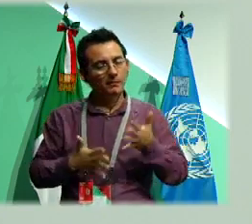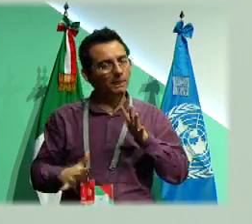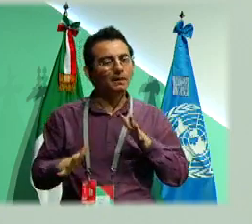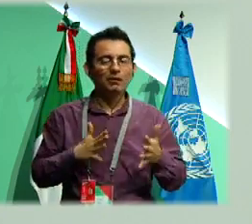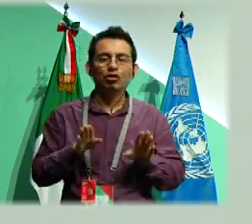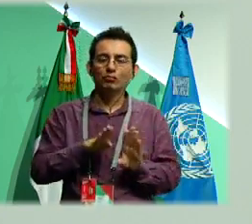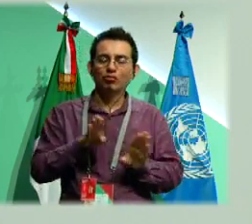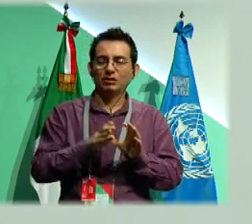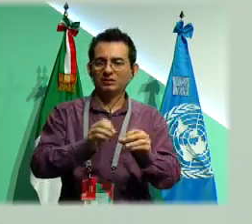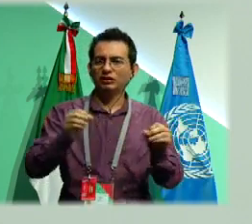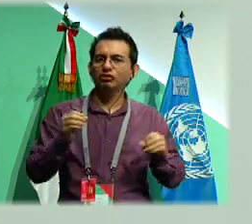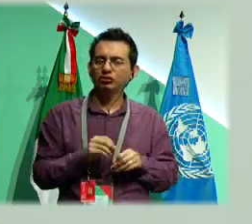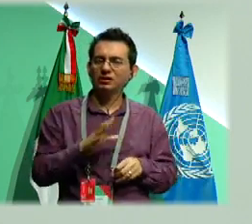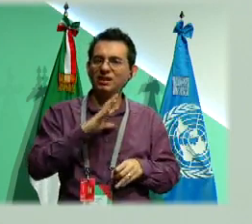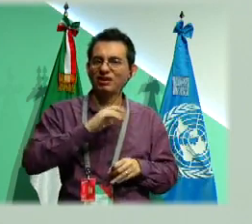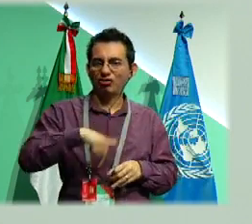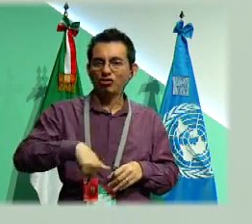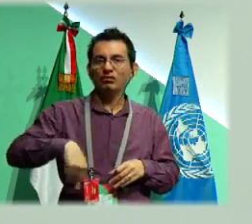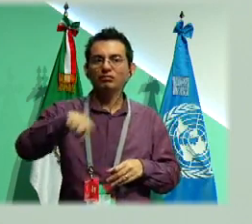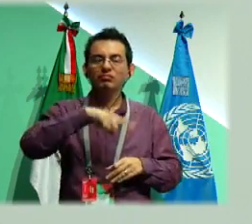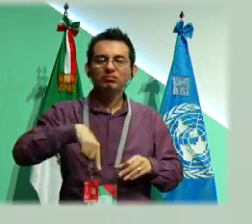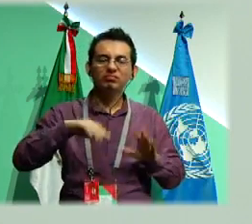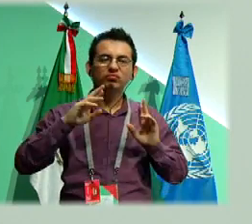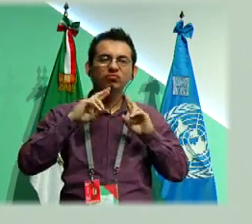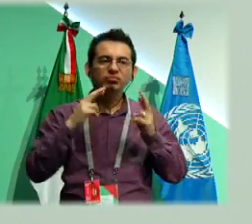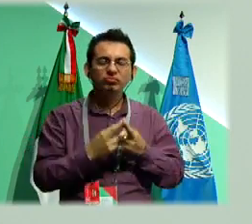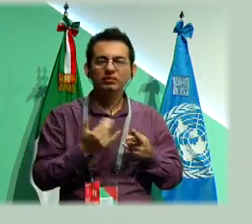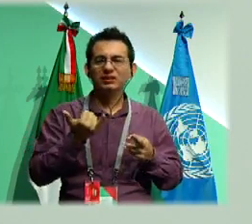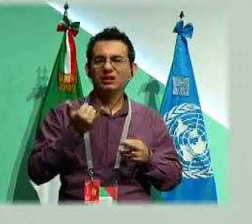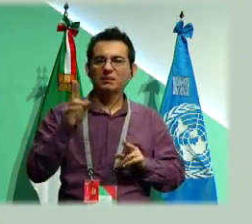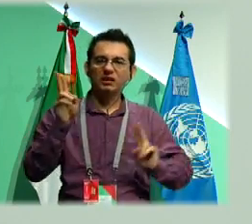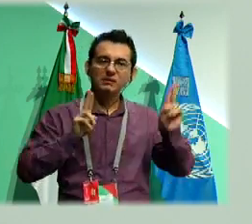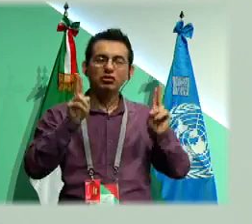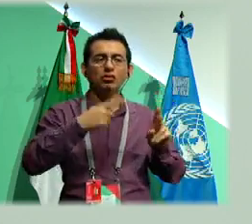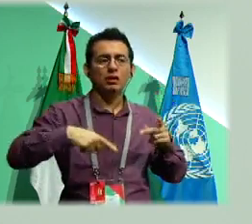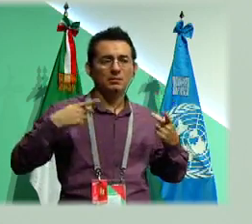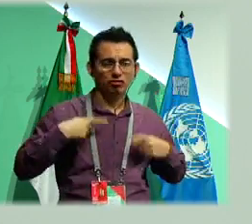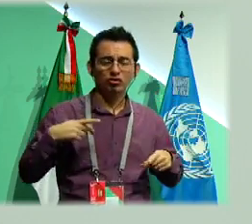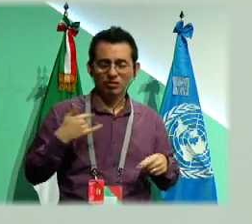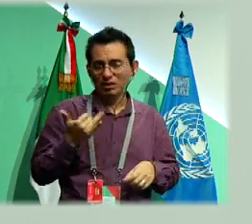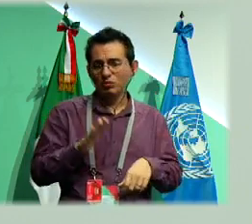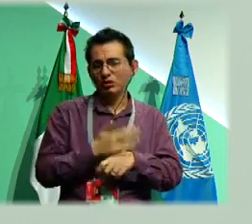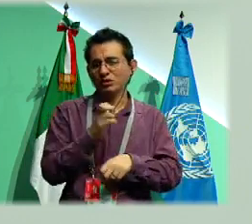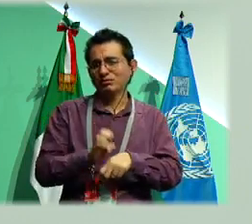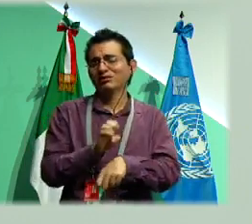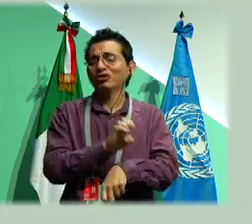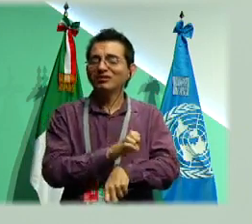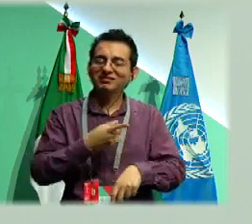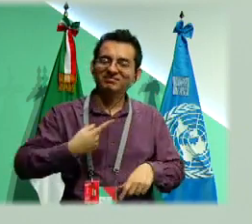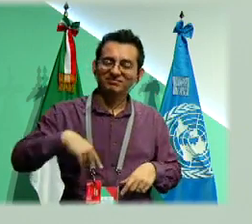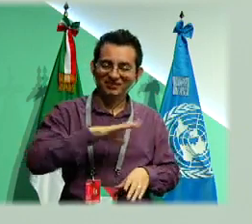pour l'ouverture vers la société civile, et on a vu